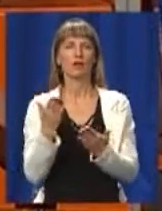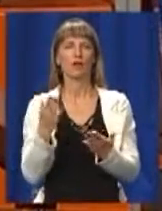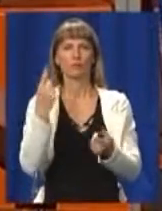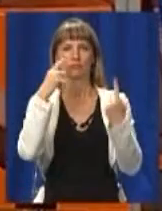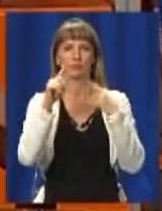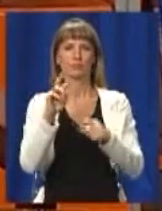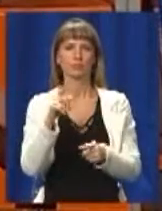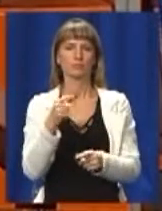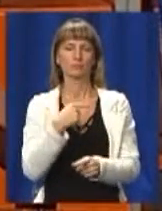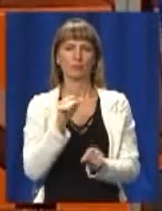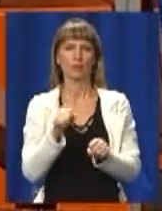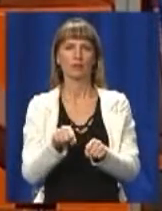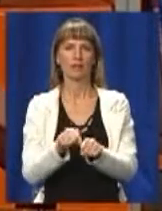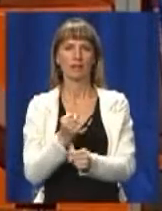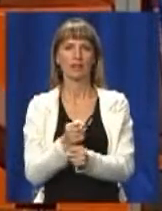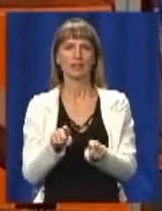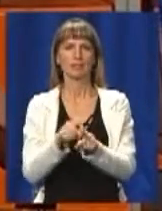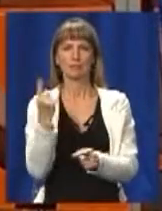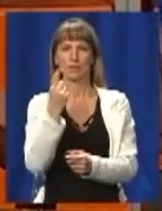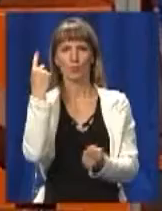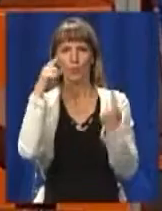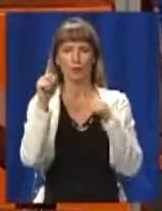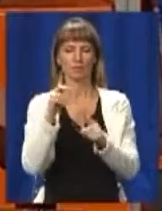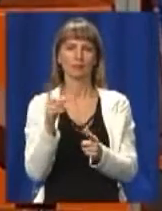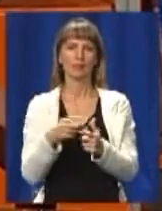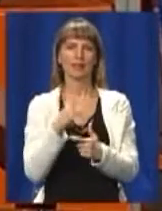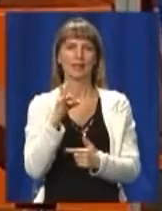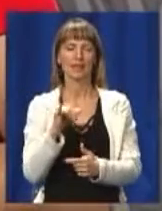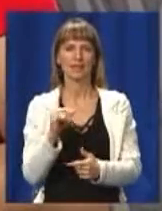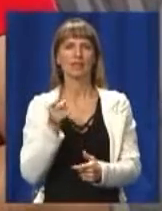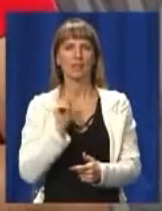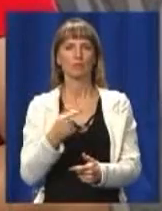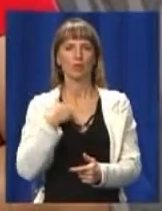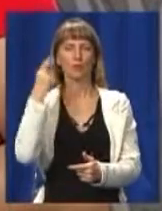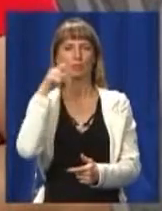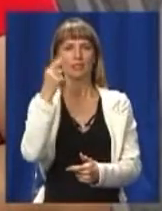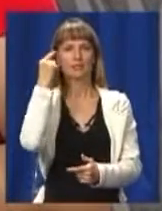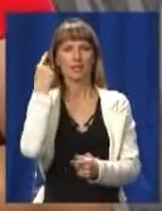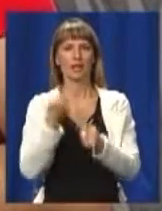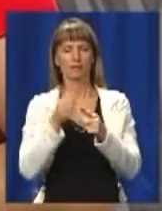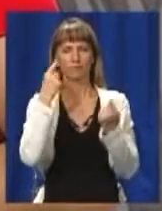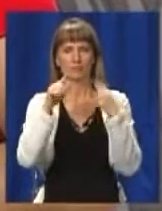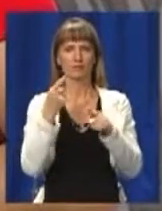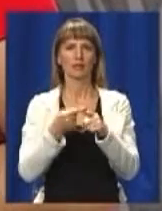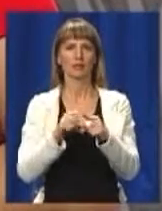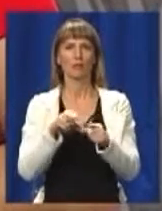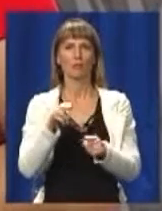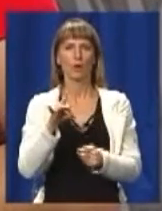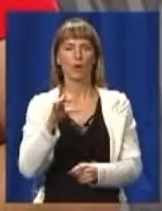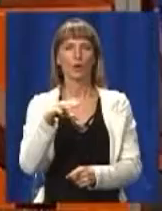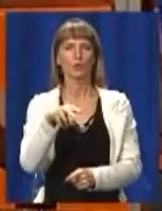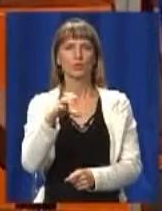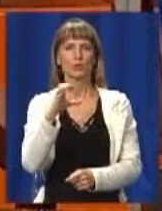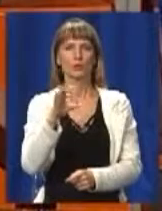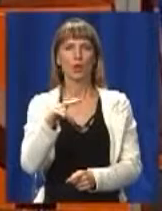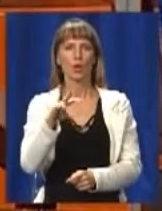казку могли поставити отаким першим мультиком, чи ні? Насправді, я думаю, ти знаєш цю казку, казка про солом'яного бичка.